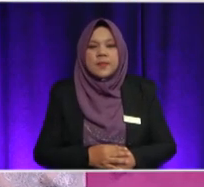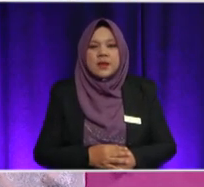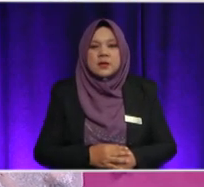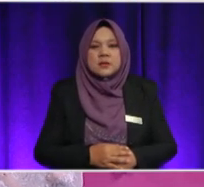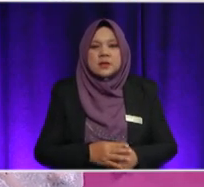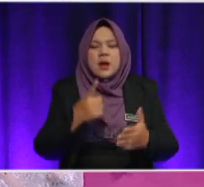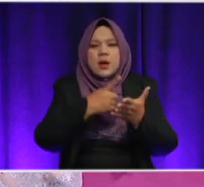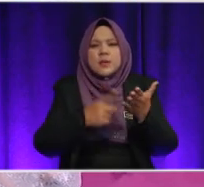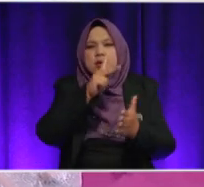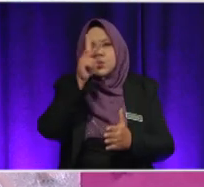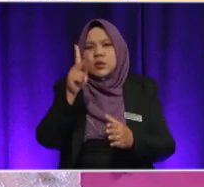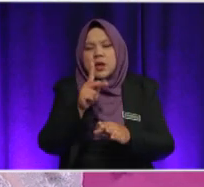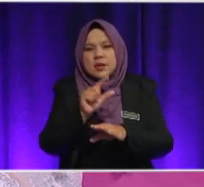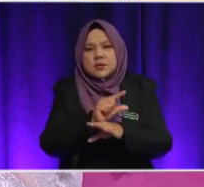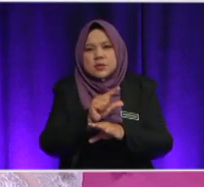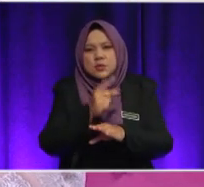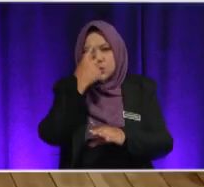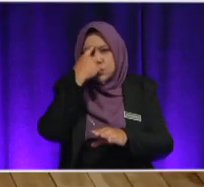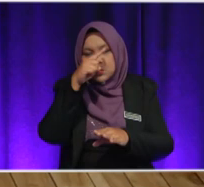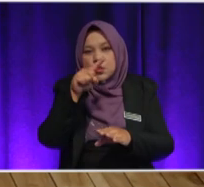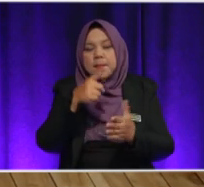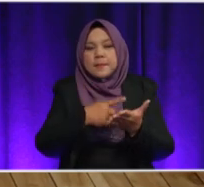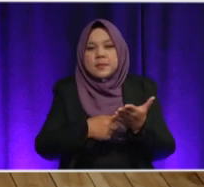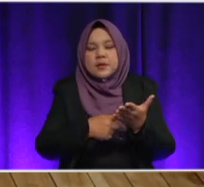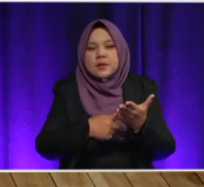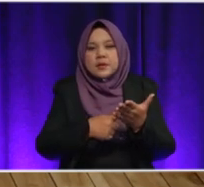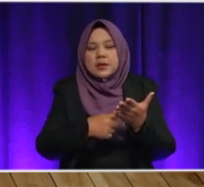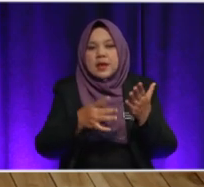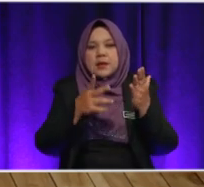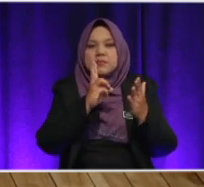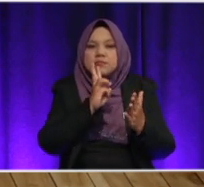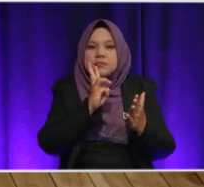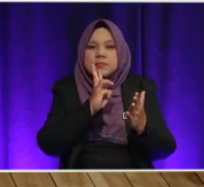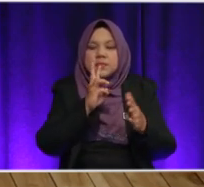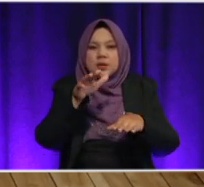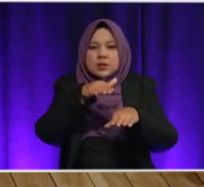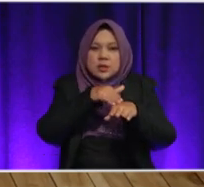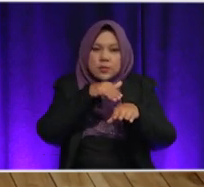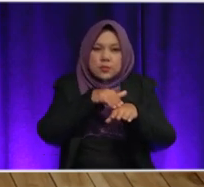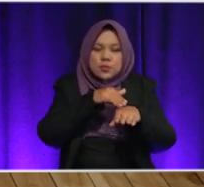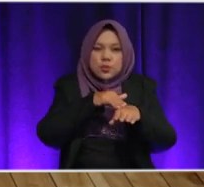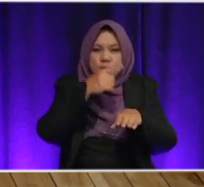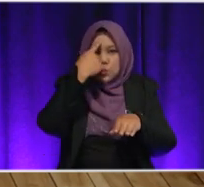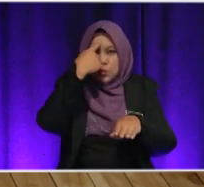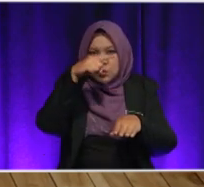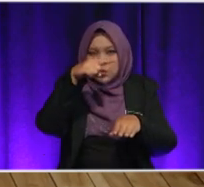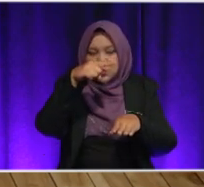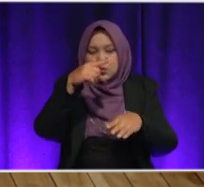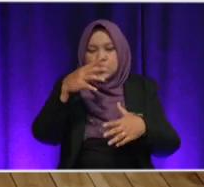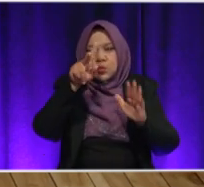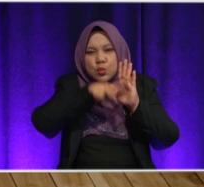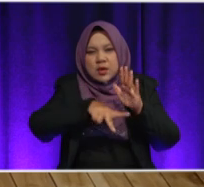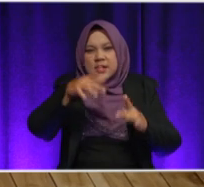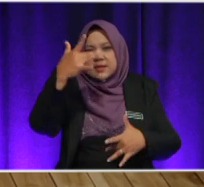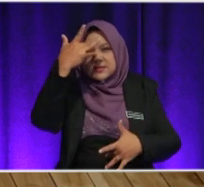Apakah kegunaannya lendiran daripada daunnya disapu pada kulit untuk mengurangkan kesakitan